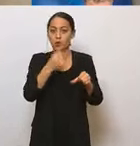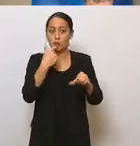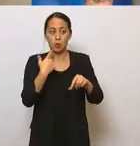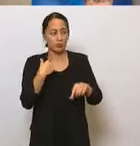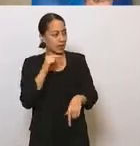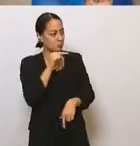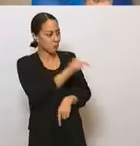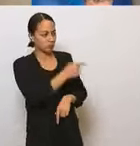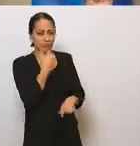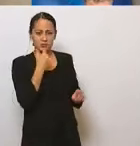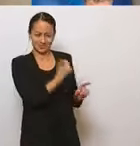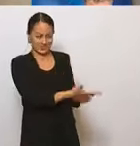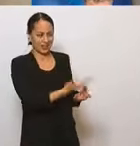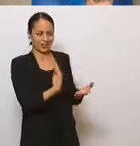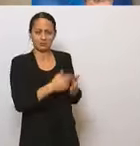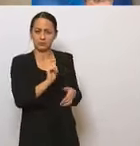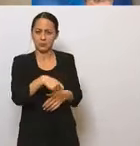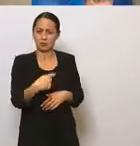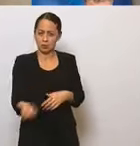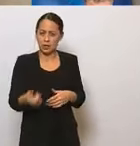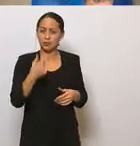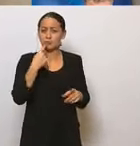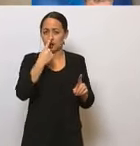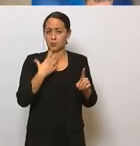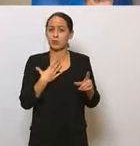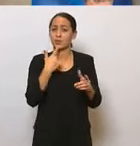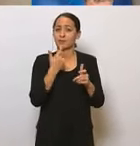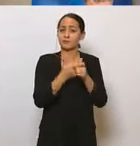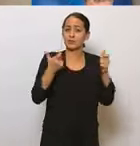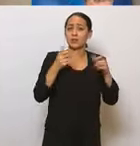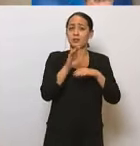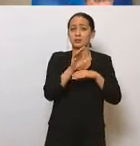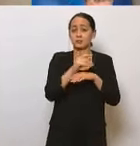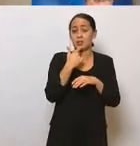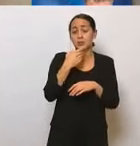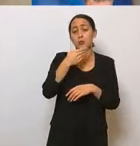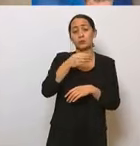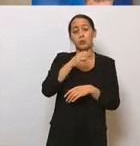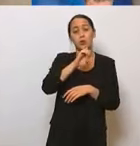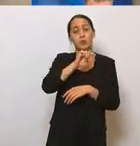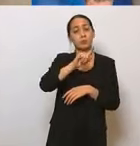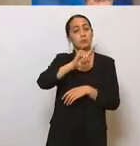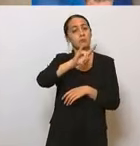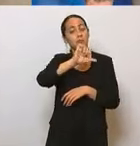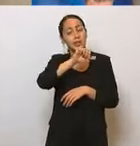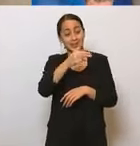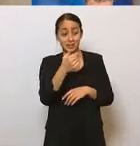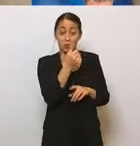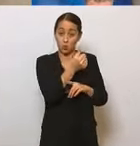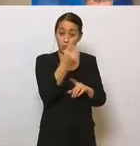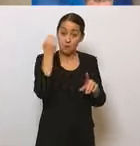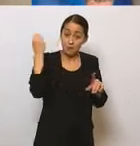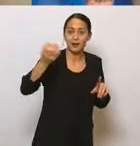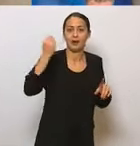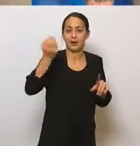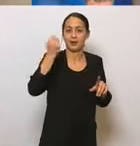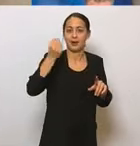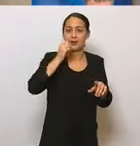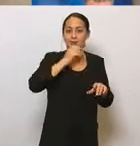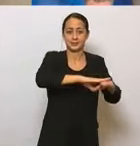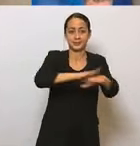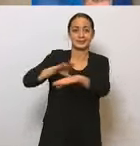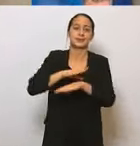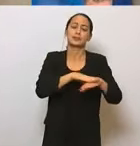France Digitale, une coalition comme celle que représente Mega, peut aussi être des lanceurs d'alerte. Donc voilà, on va être vigilant à ce que ce texte